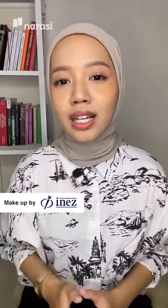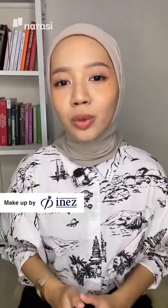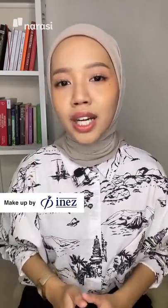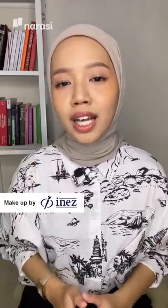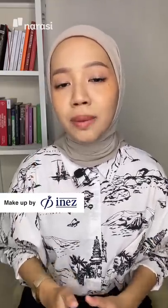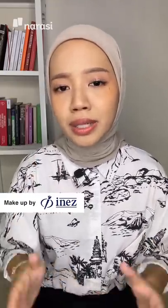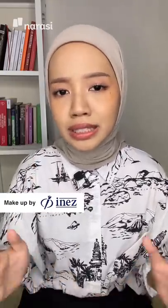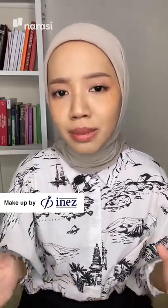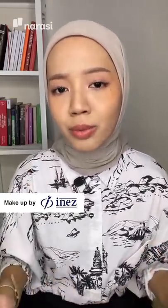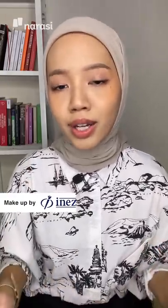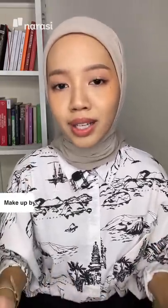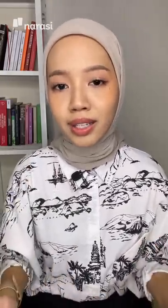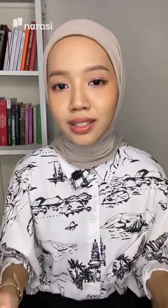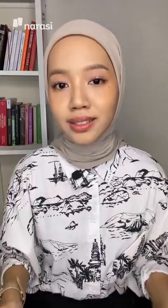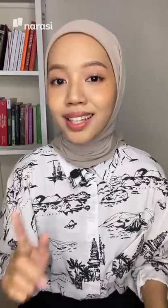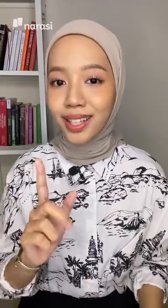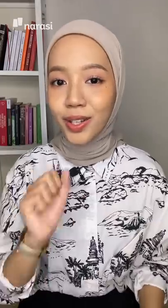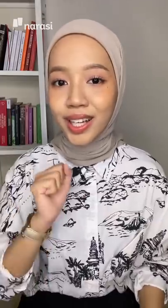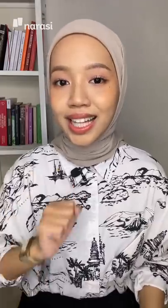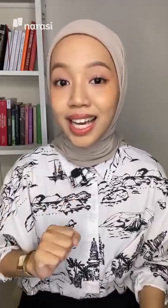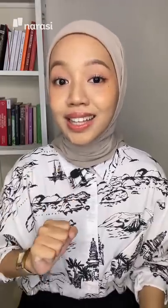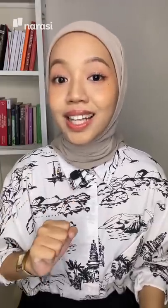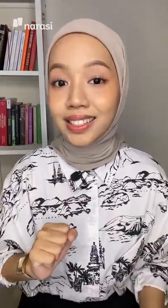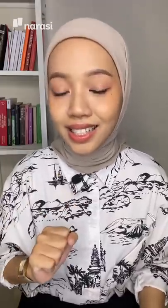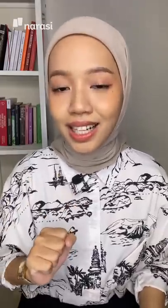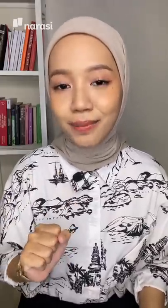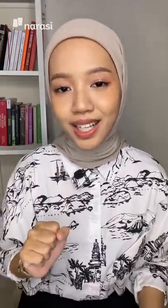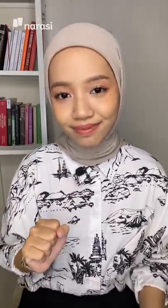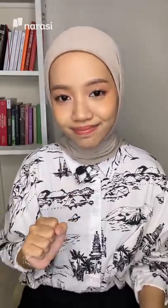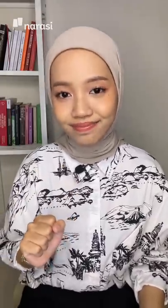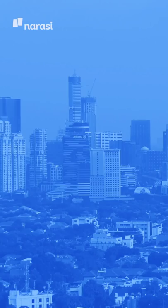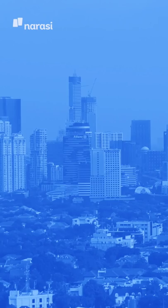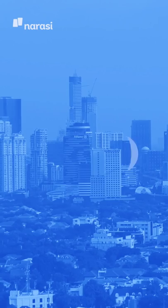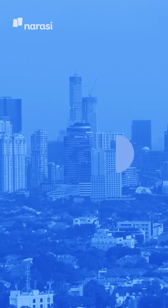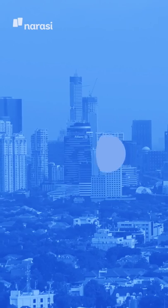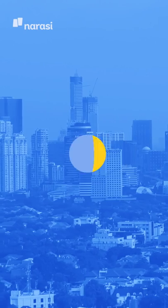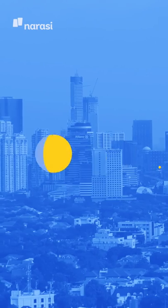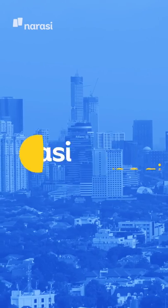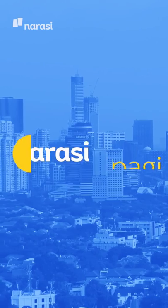Barbados yang keluar dari persemakmuran Inggris. Yuk kita lihat selengkapnya.